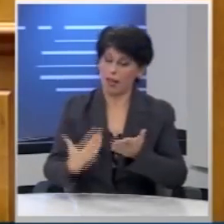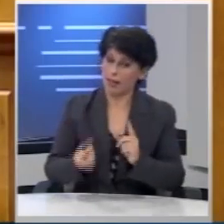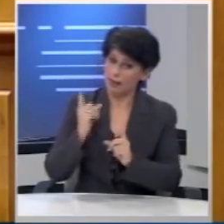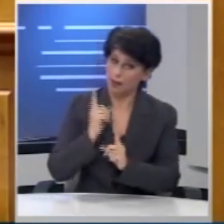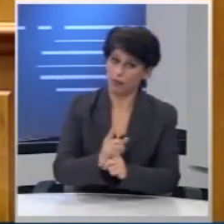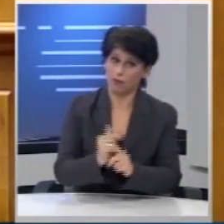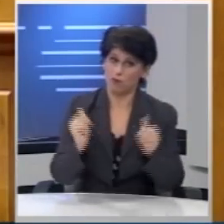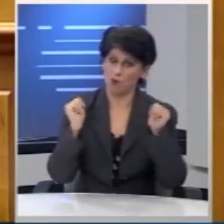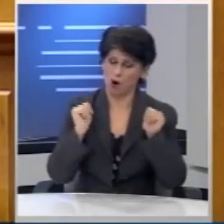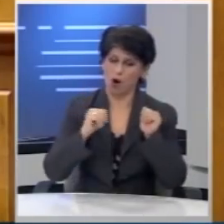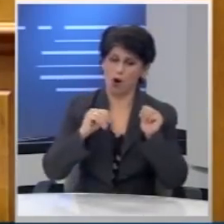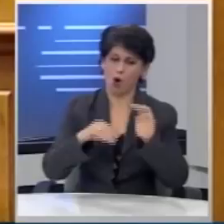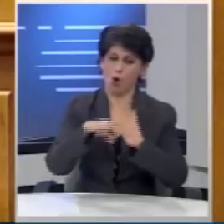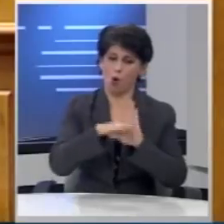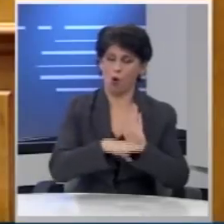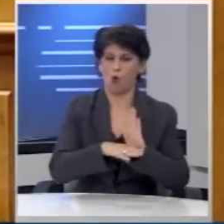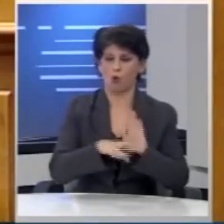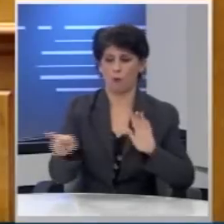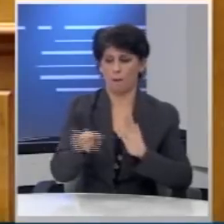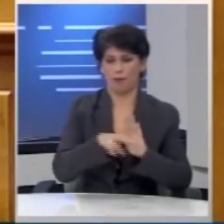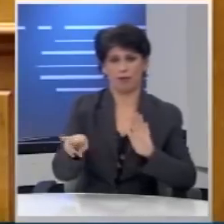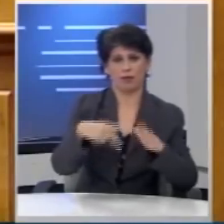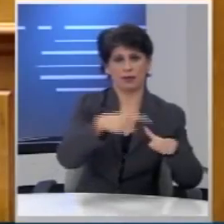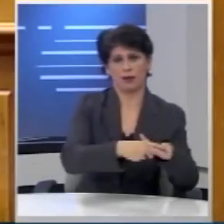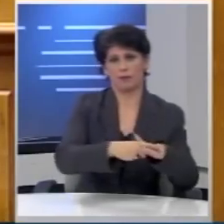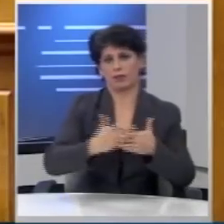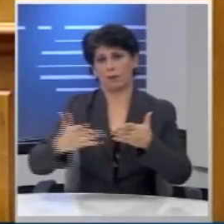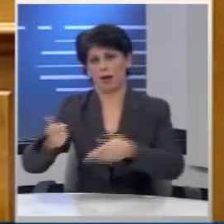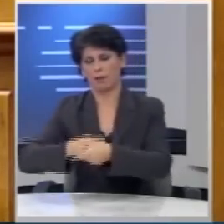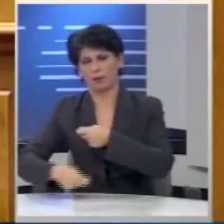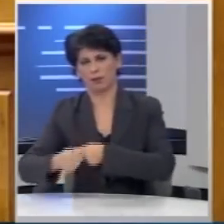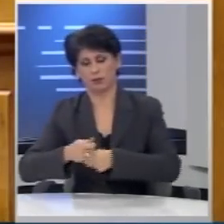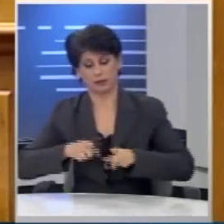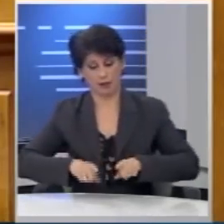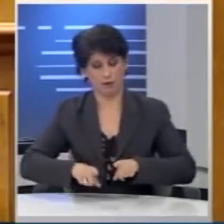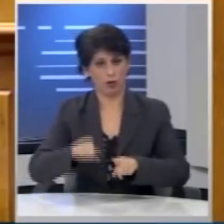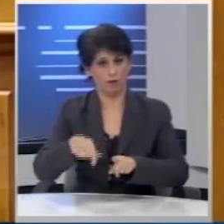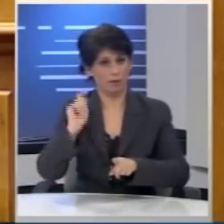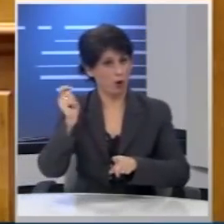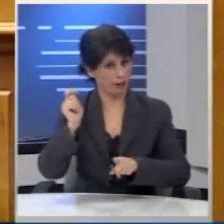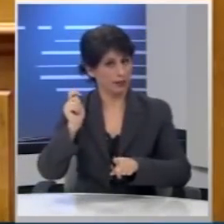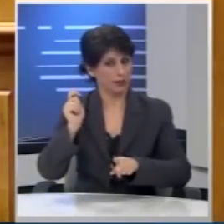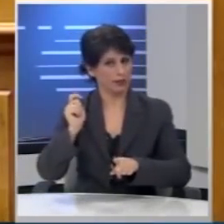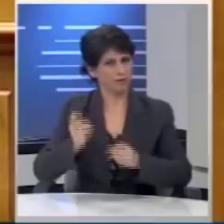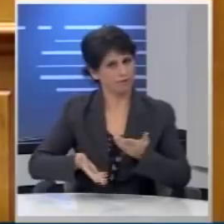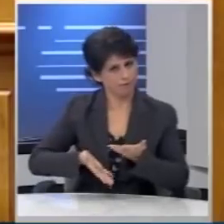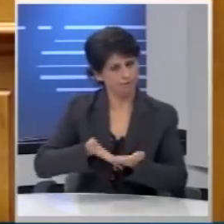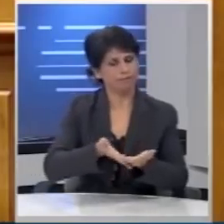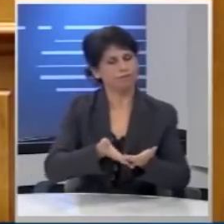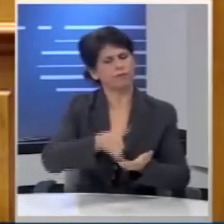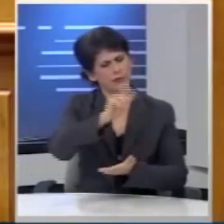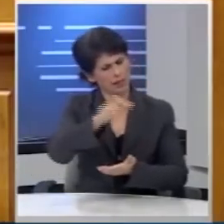ιδιαίτερα προνομιακούς όρους με τις τράπεζες. Την ίδια στιγμή, η πολιτική αυτή ευνοεί και την